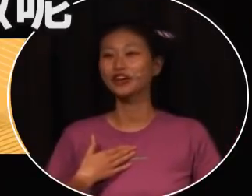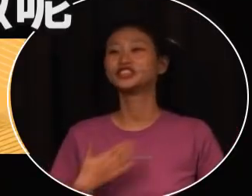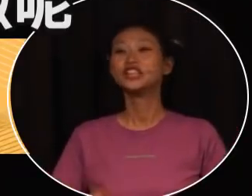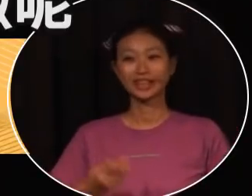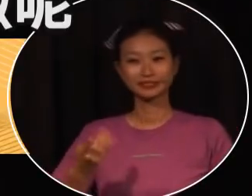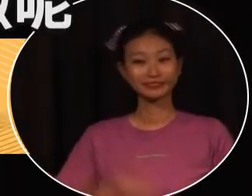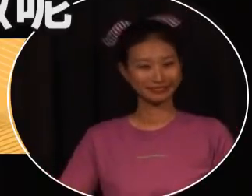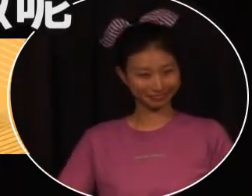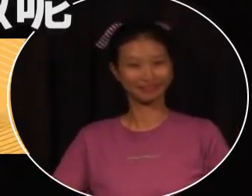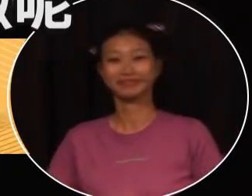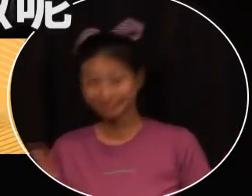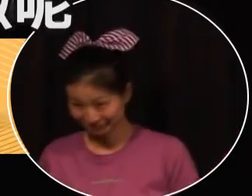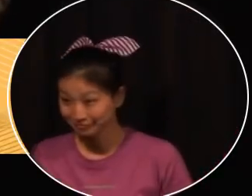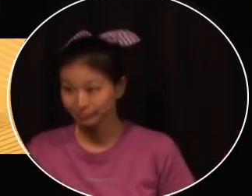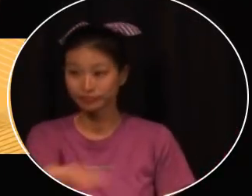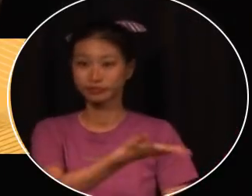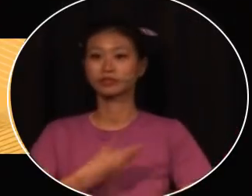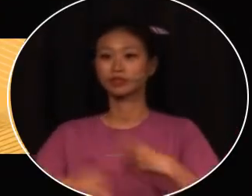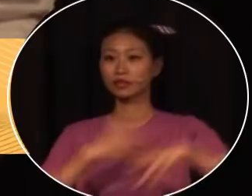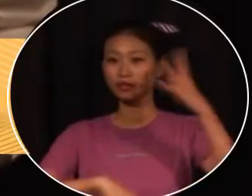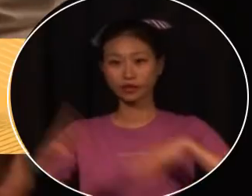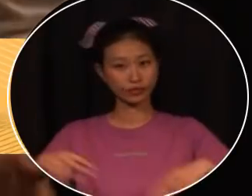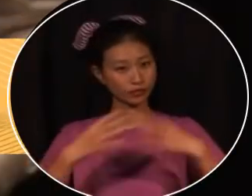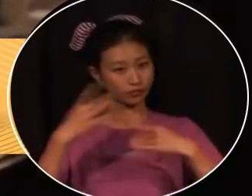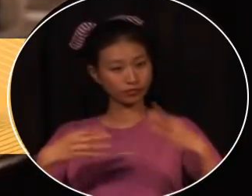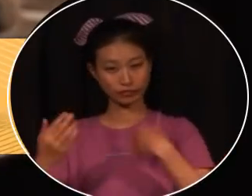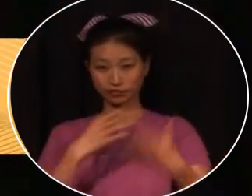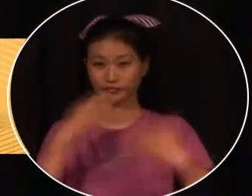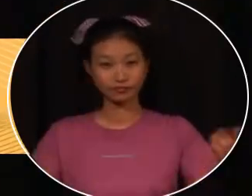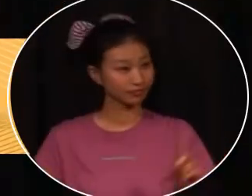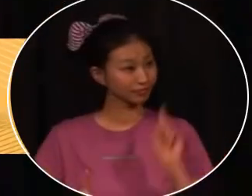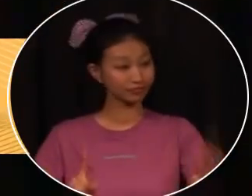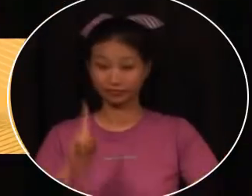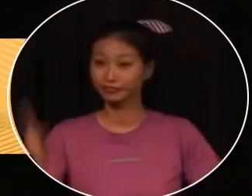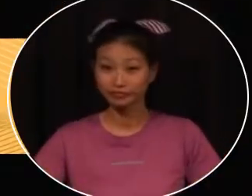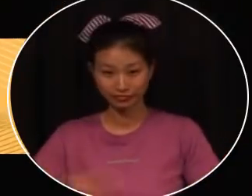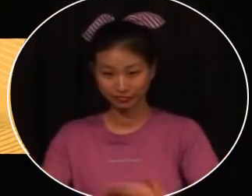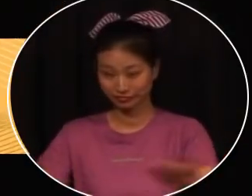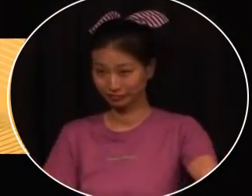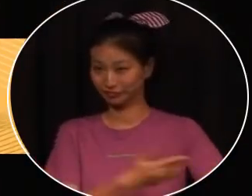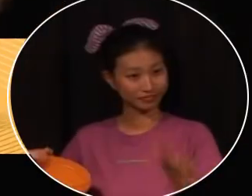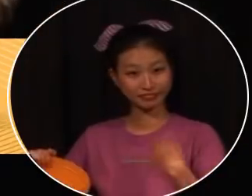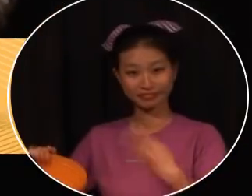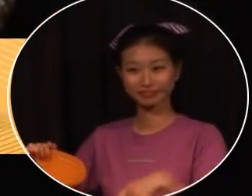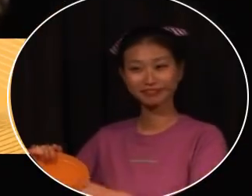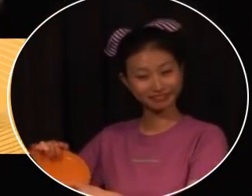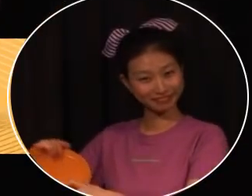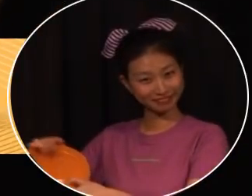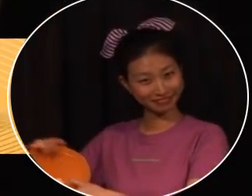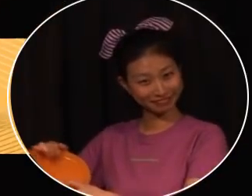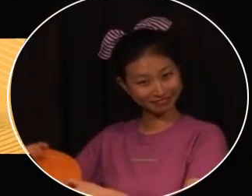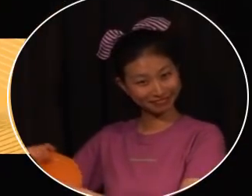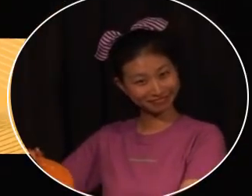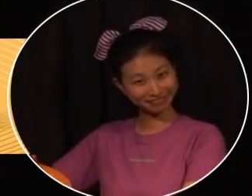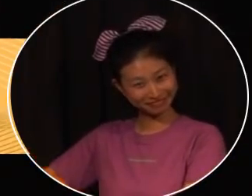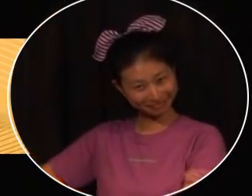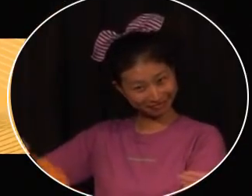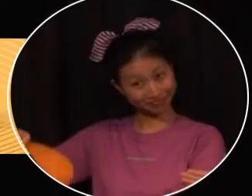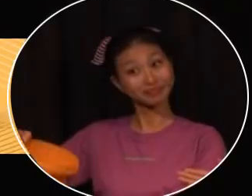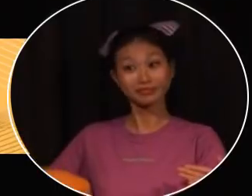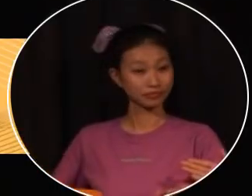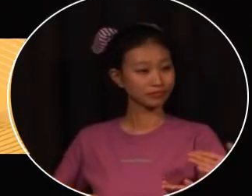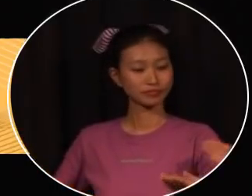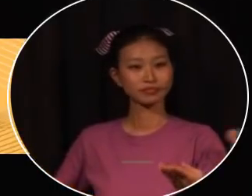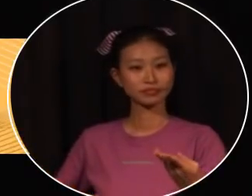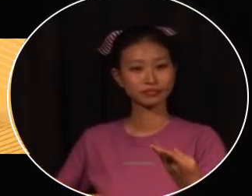日本文化的侵袭，要怎么做呢？我们开始拍台湾的 A 片，我们开始台湾本土的 A 片，我们让台湾的 A 片